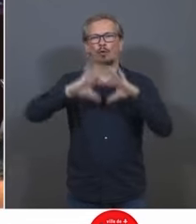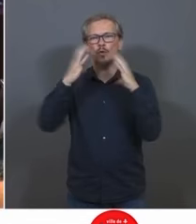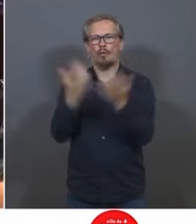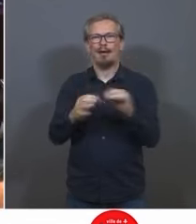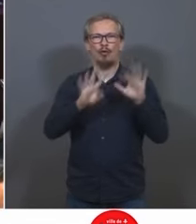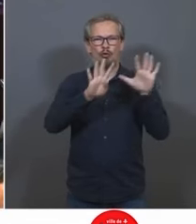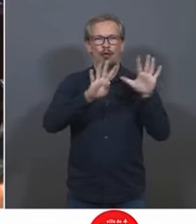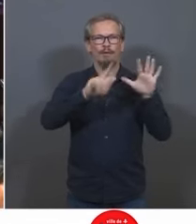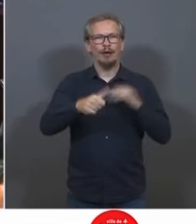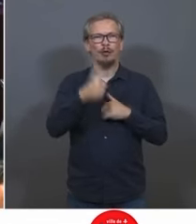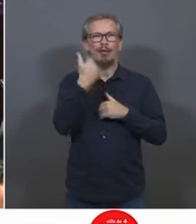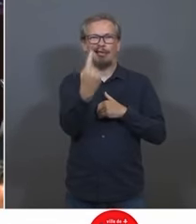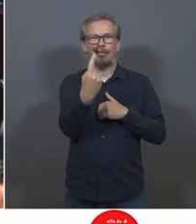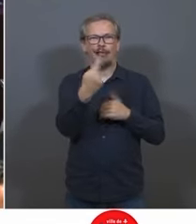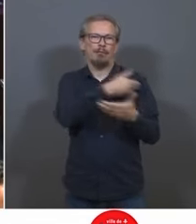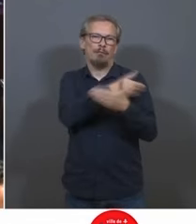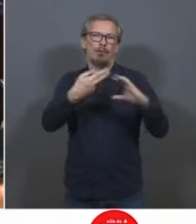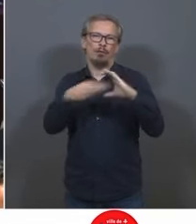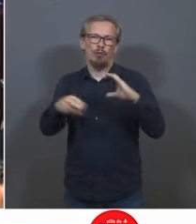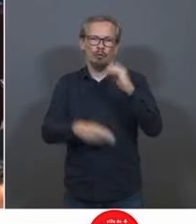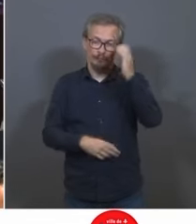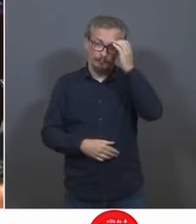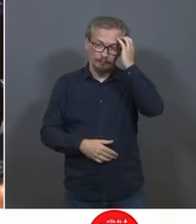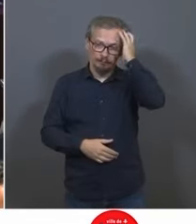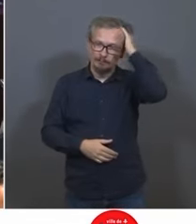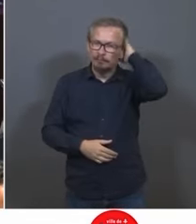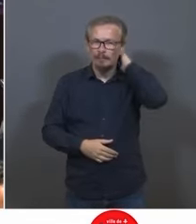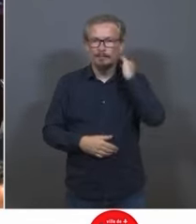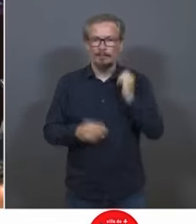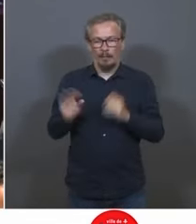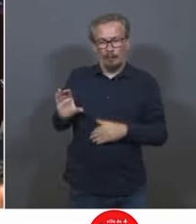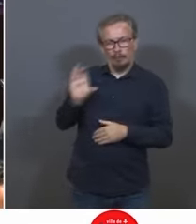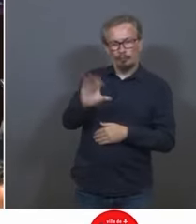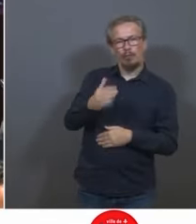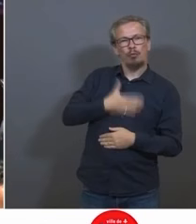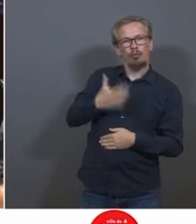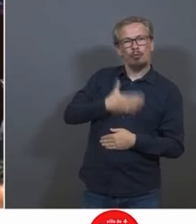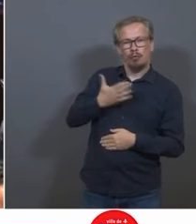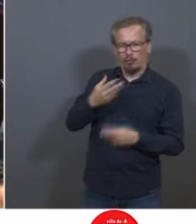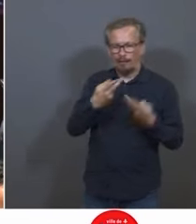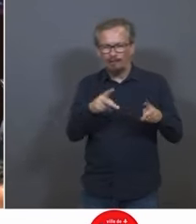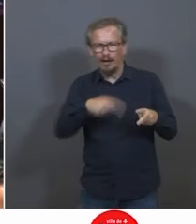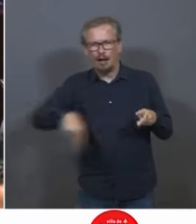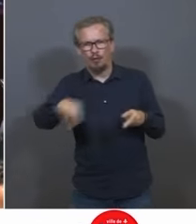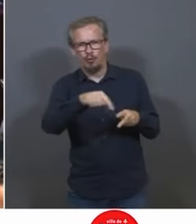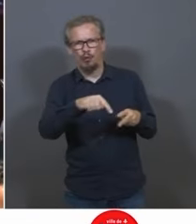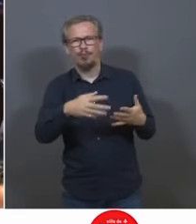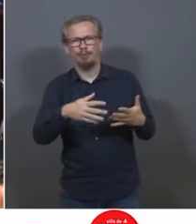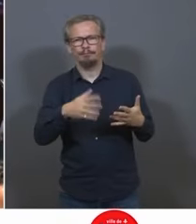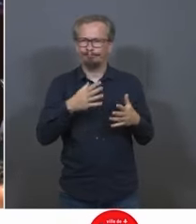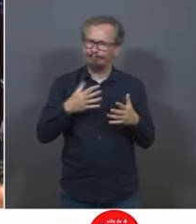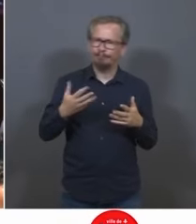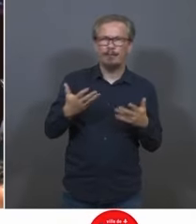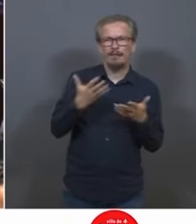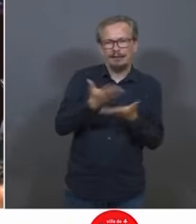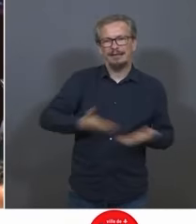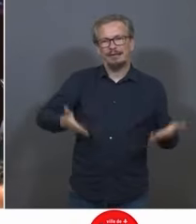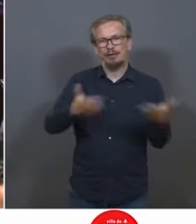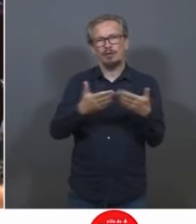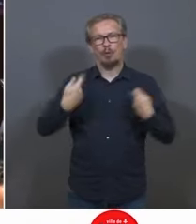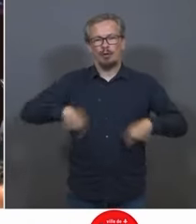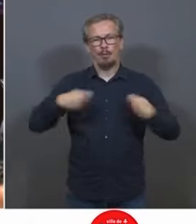de 9 100 000 euros. Cette dotation a pour objet d'aider les communes les plus exposées à faire face à l'augmentation de